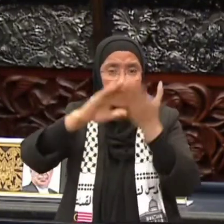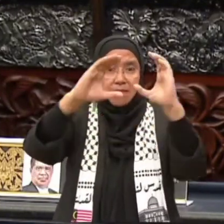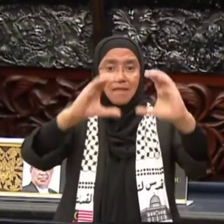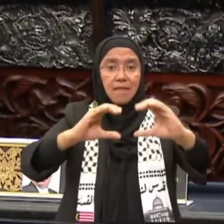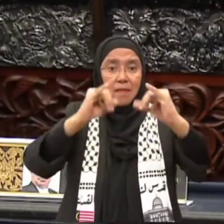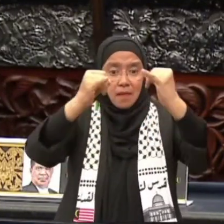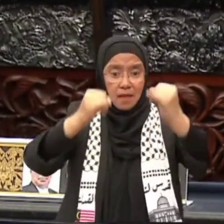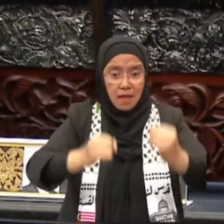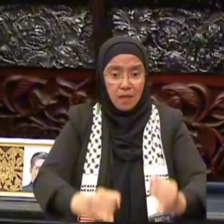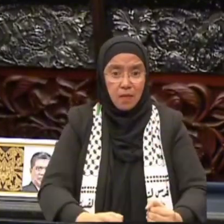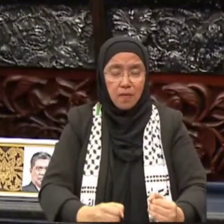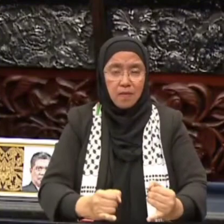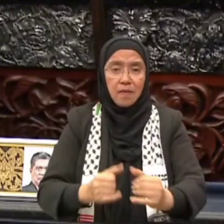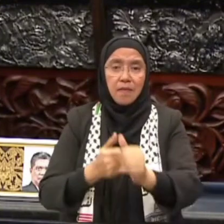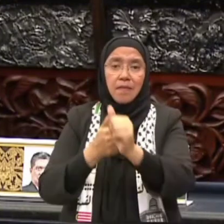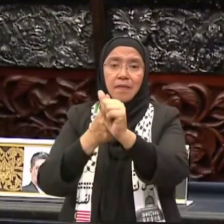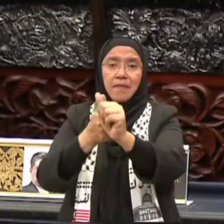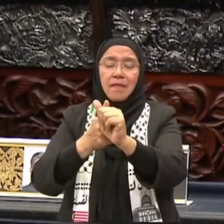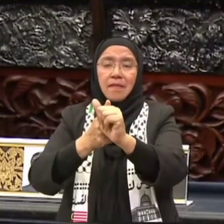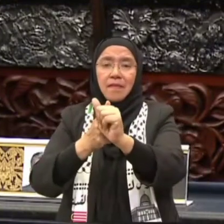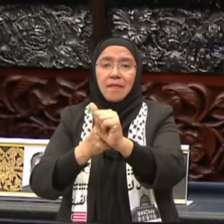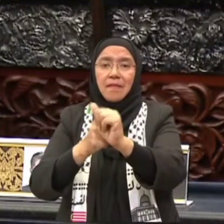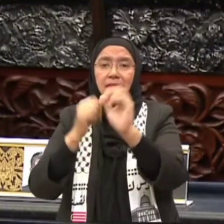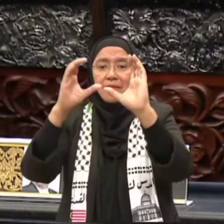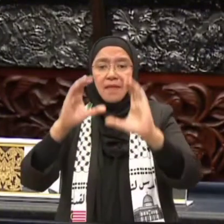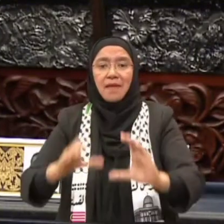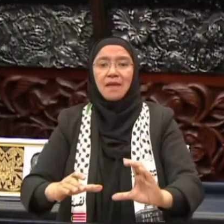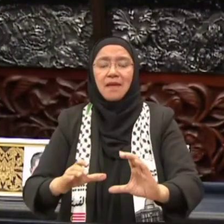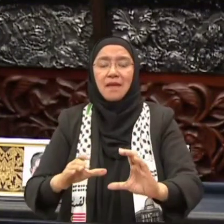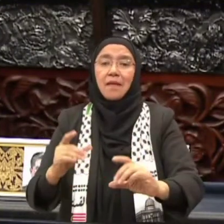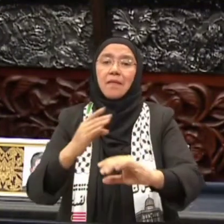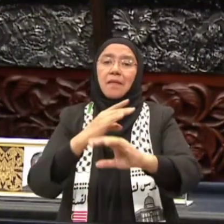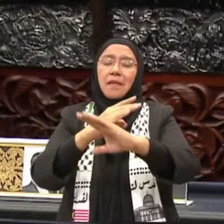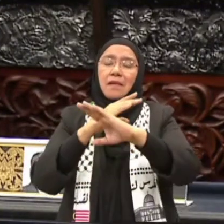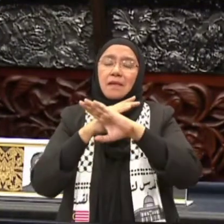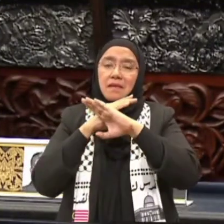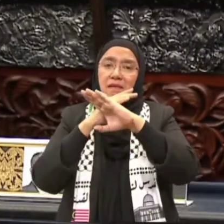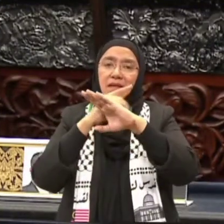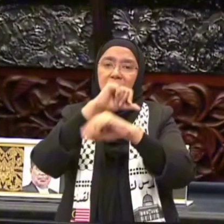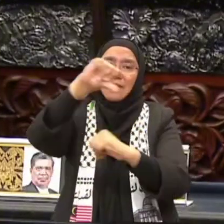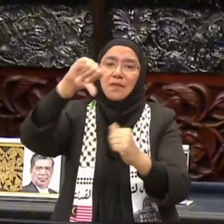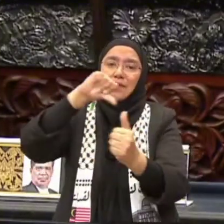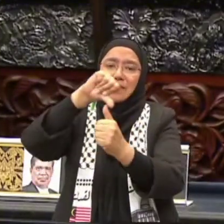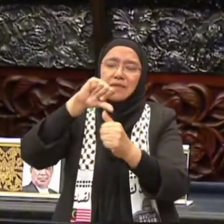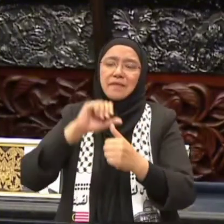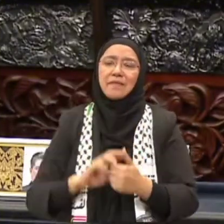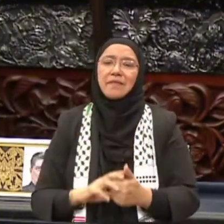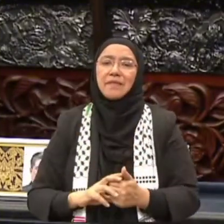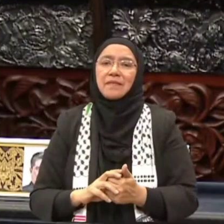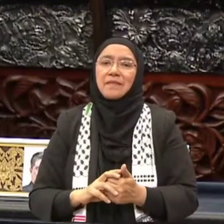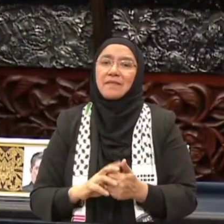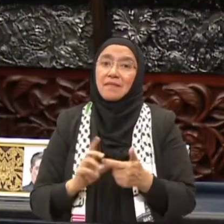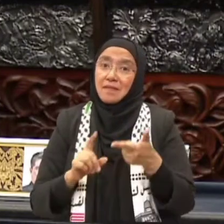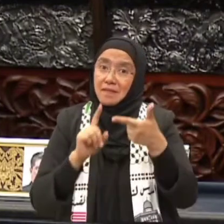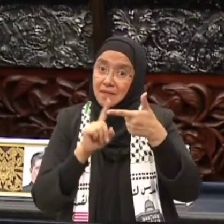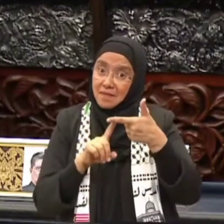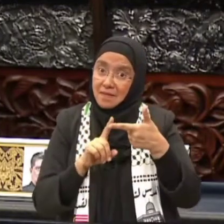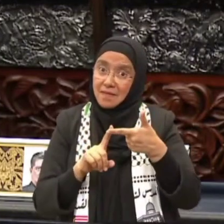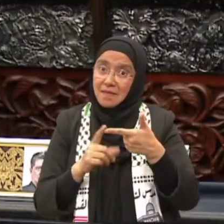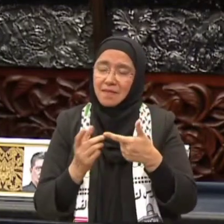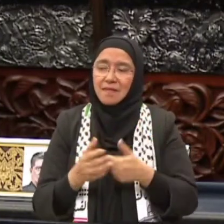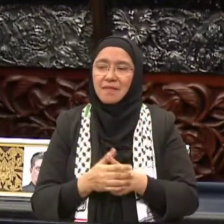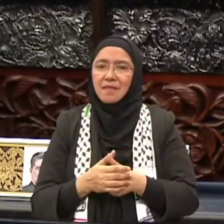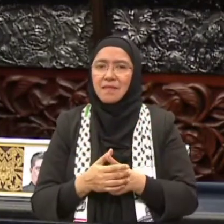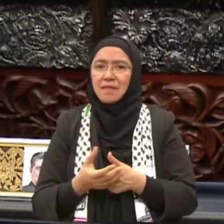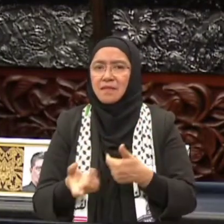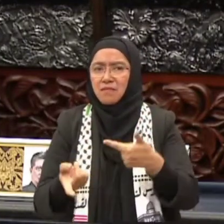melalui pendekatan perlindungan sosial ataupun social protection. Kedua, sama ada yang